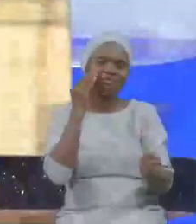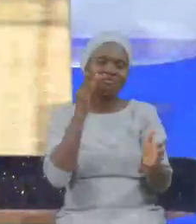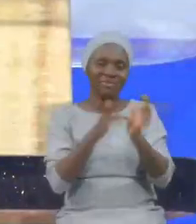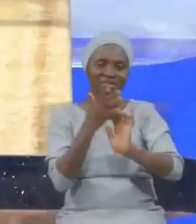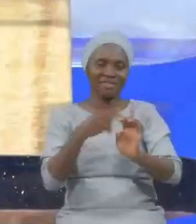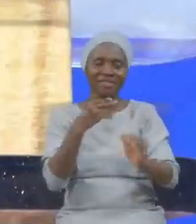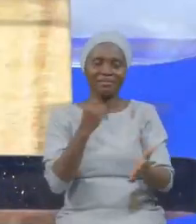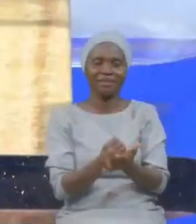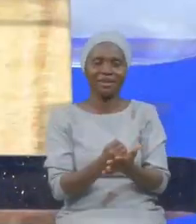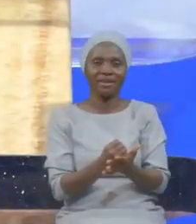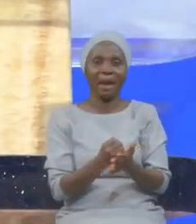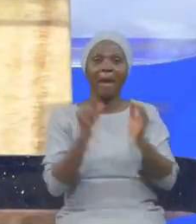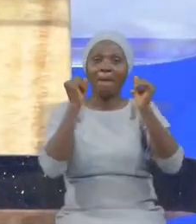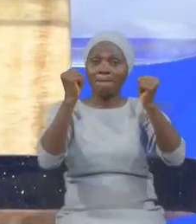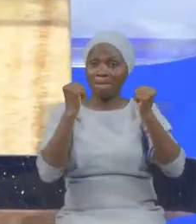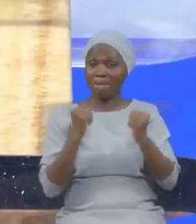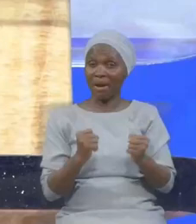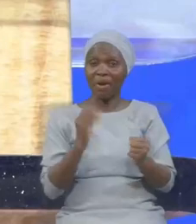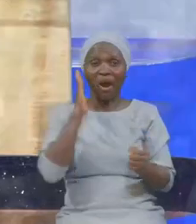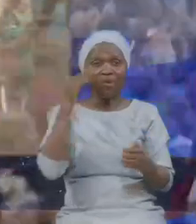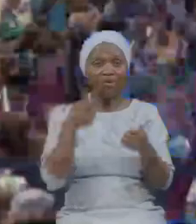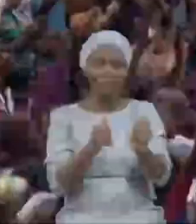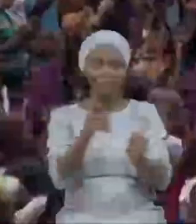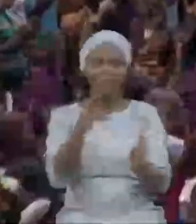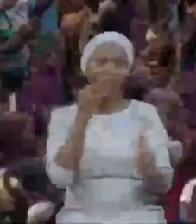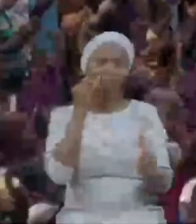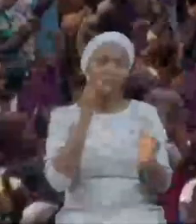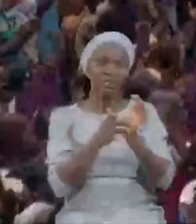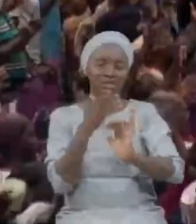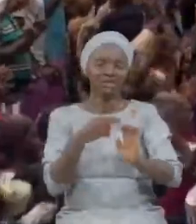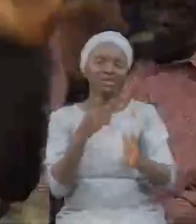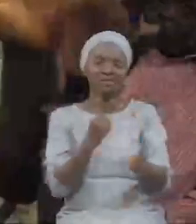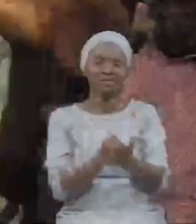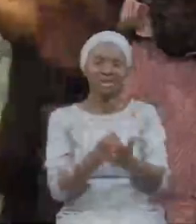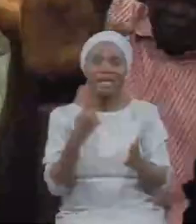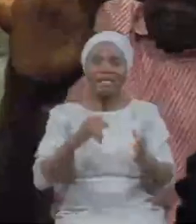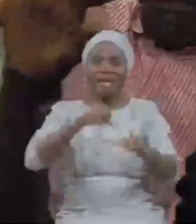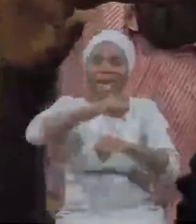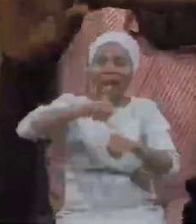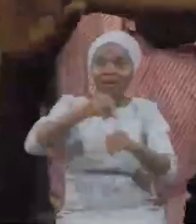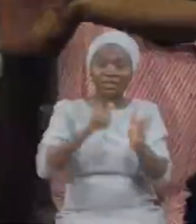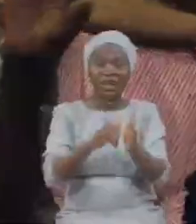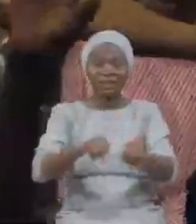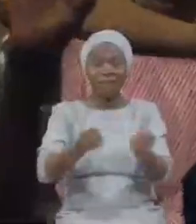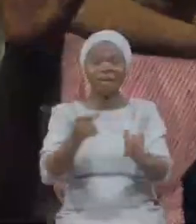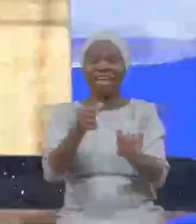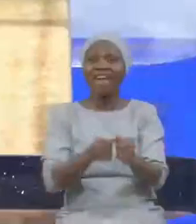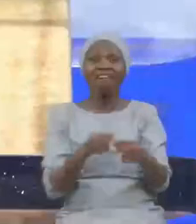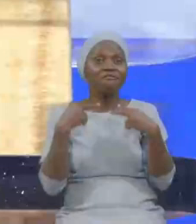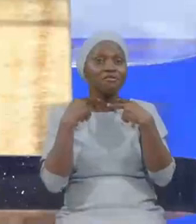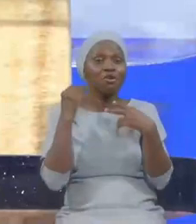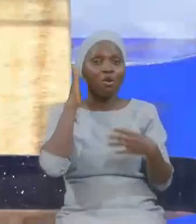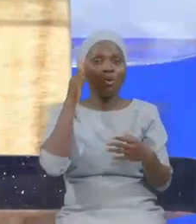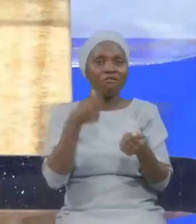à la maison. La délivrance vous accompagnera à la maison. La puissance vous accompagnera à la maison. L'onction qui brille toujours